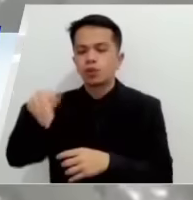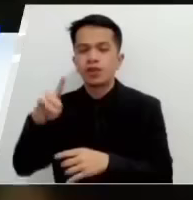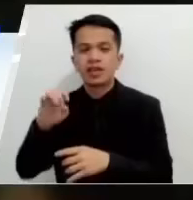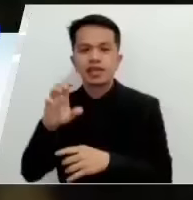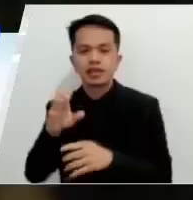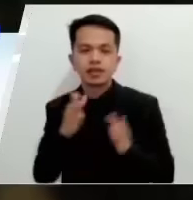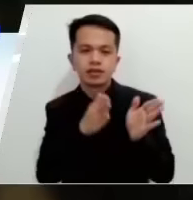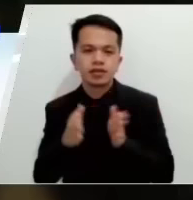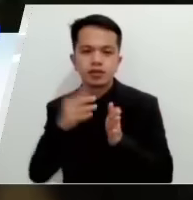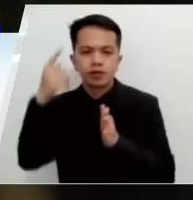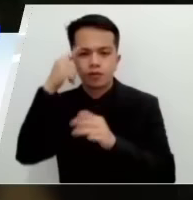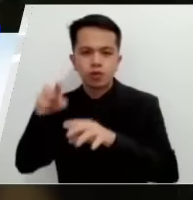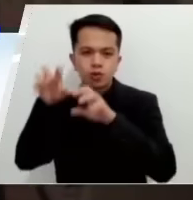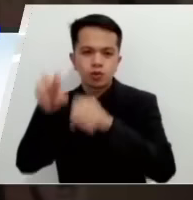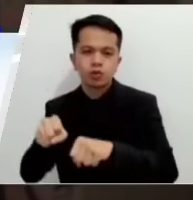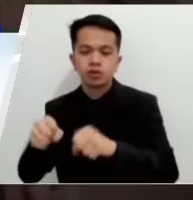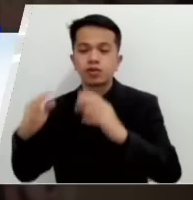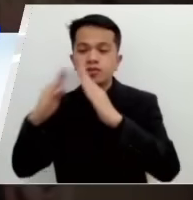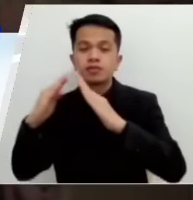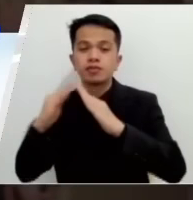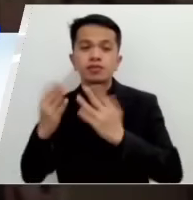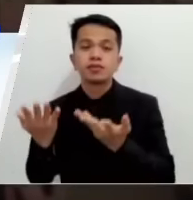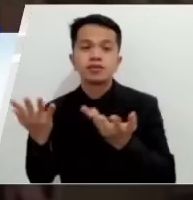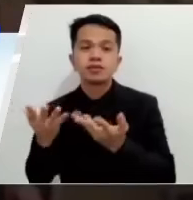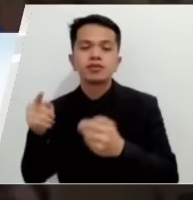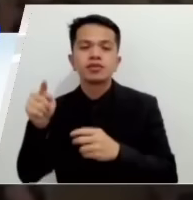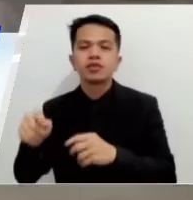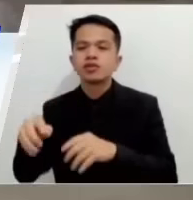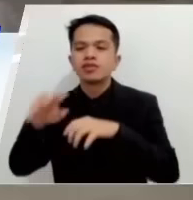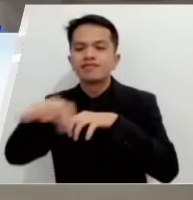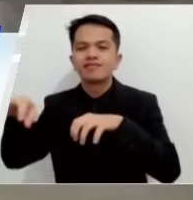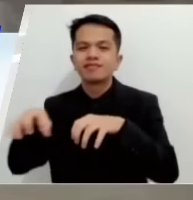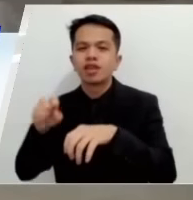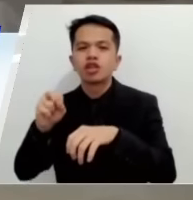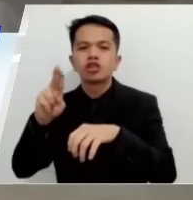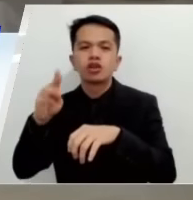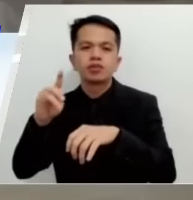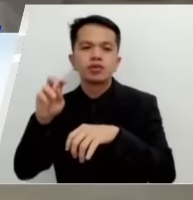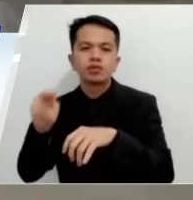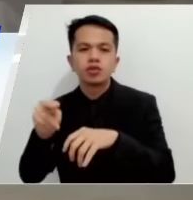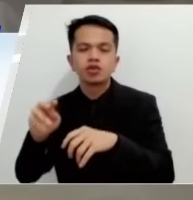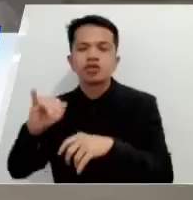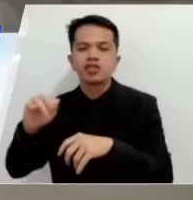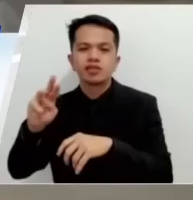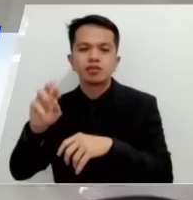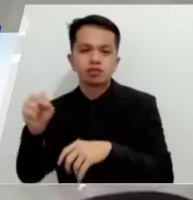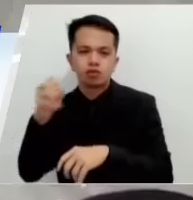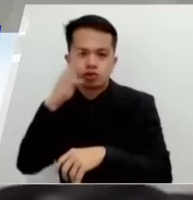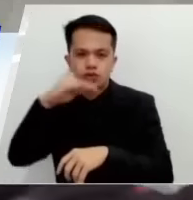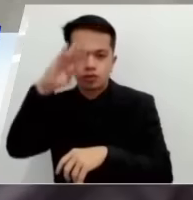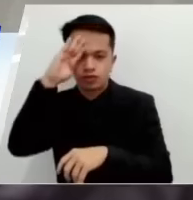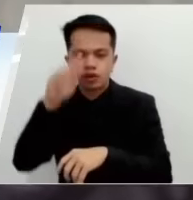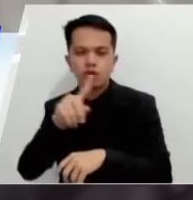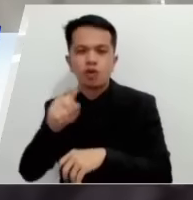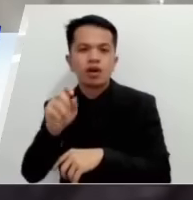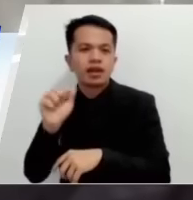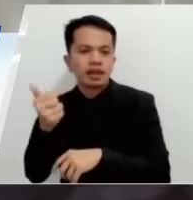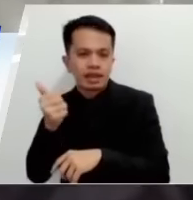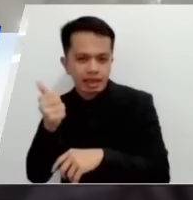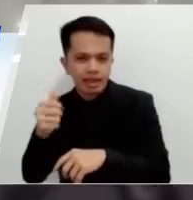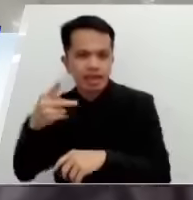operation sa isang bahay sa loob ng isang subdivision sa Imus, Cavite. 110 kilo lahat ang nasabat na aabot sa mahigit